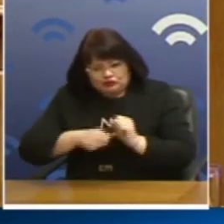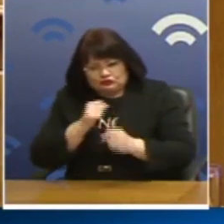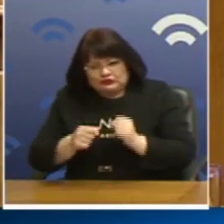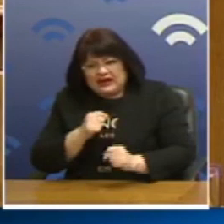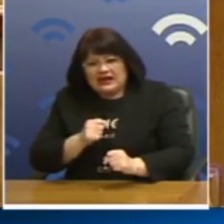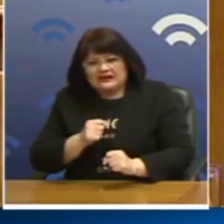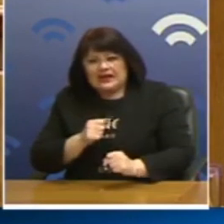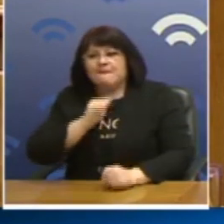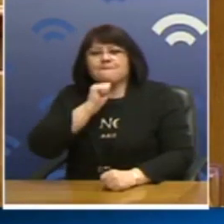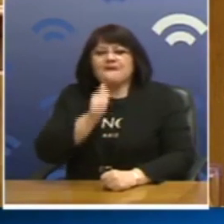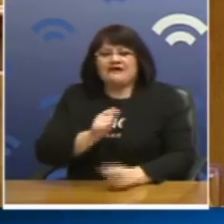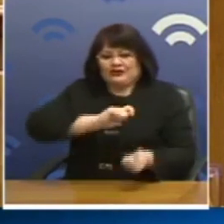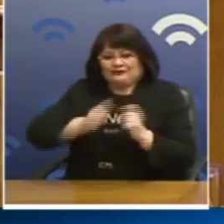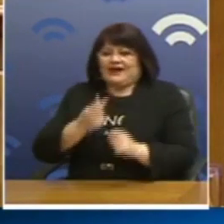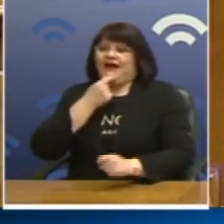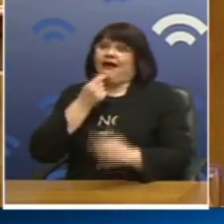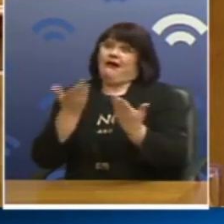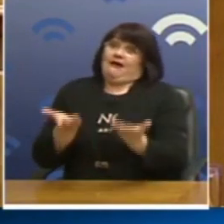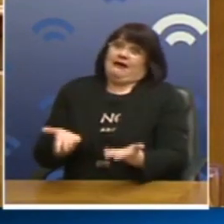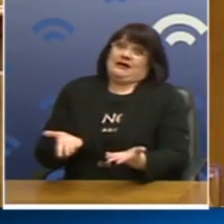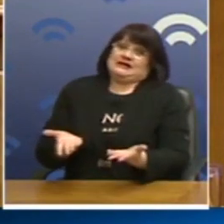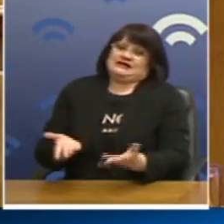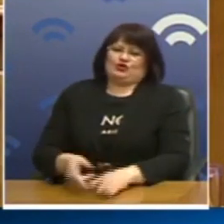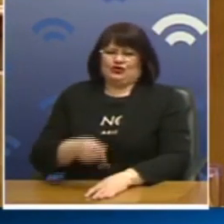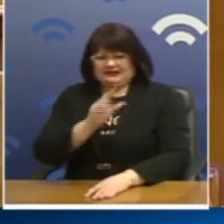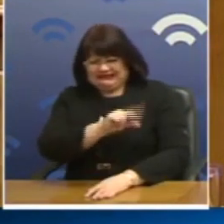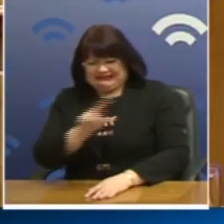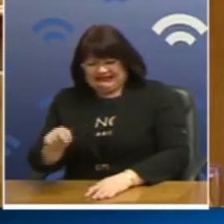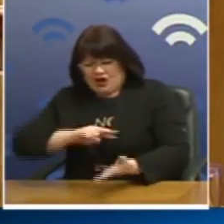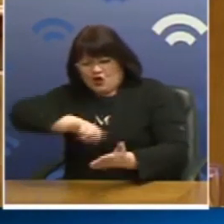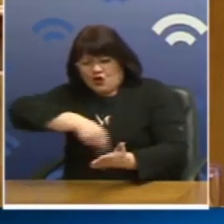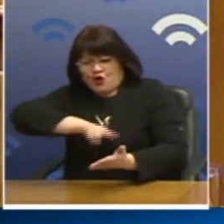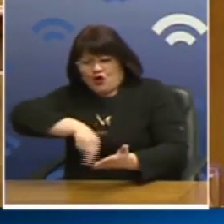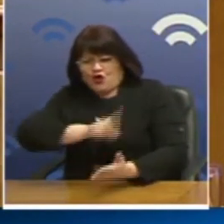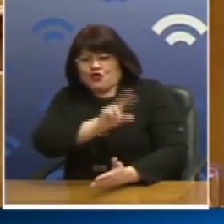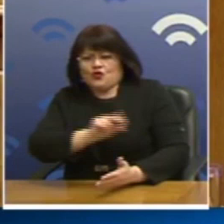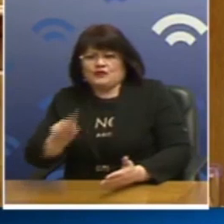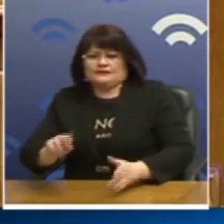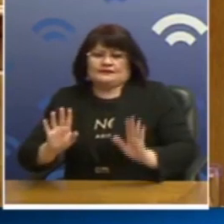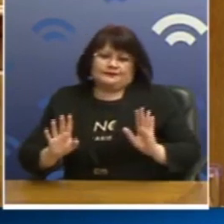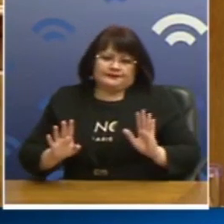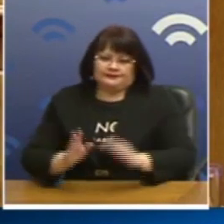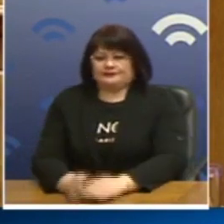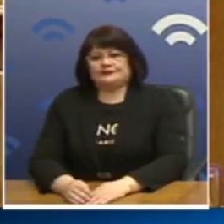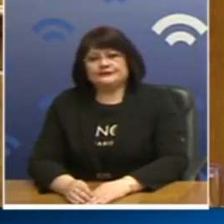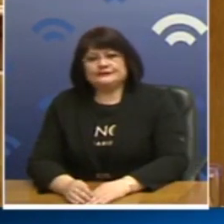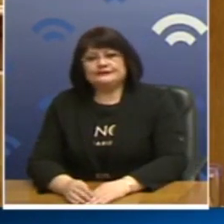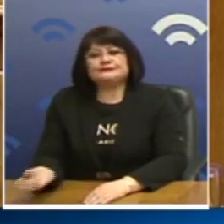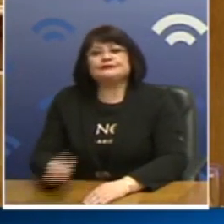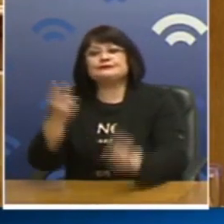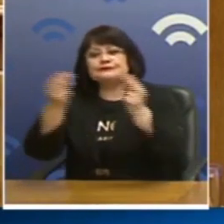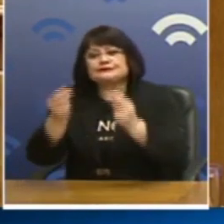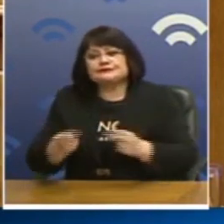άσπρο, εναλλασσόμενοι στους ίδιους ακριβώς ρόλους. Κάθε φορά που βγαίνουν τα καινούργια στοιχεία για την